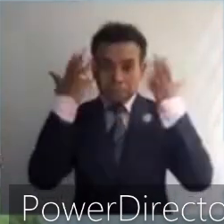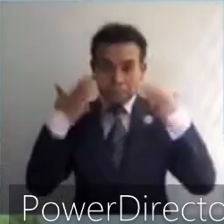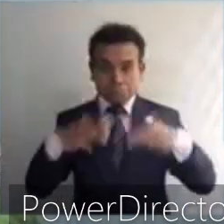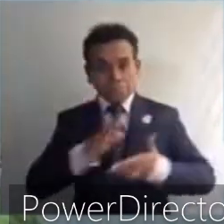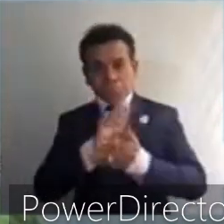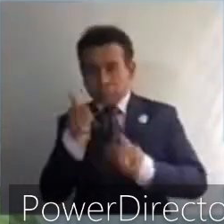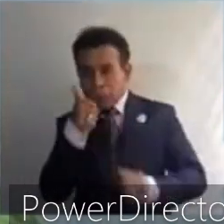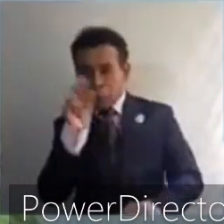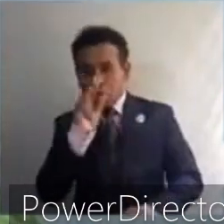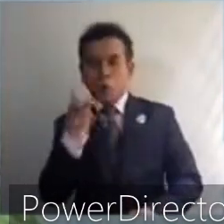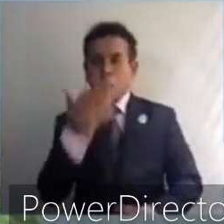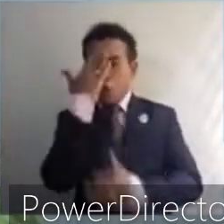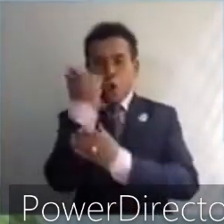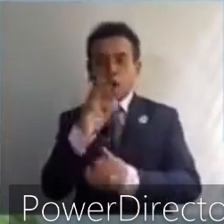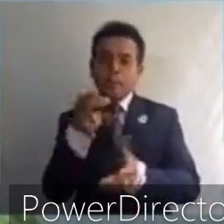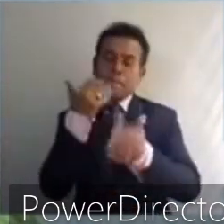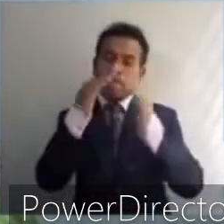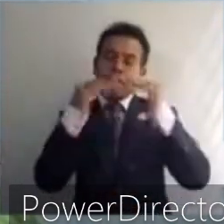বর্তমানে